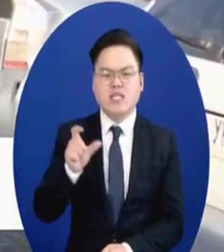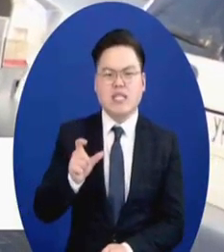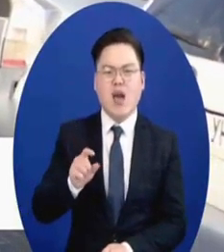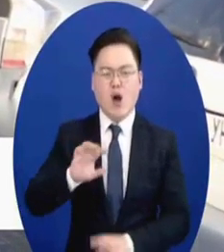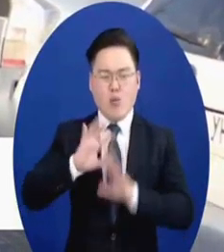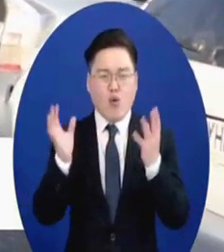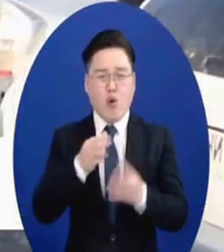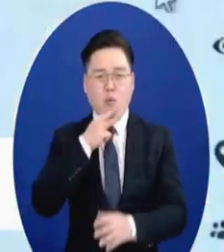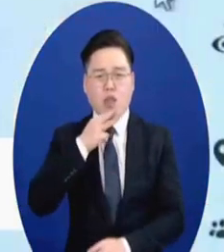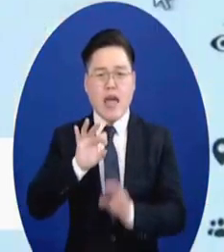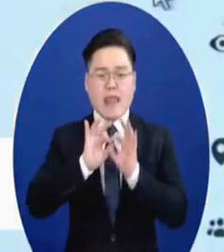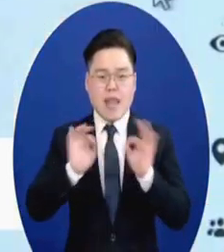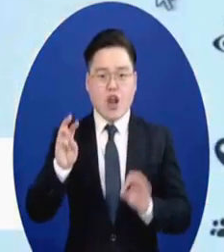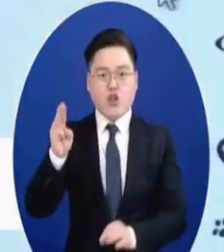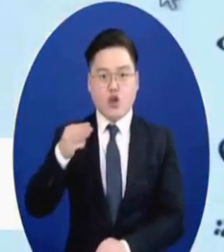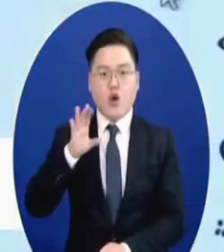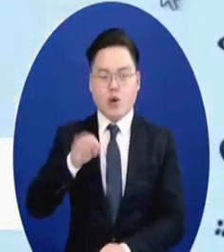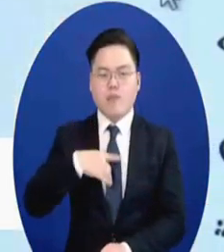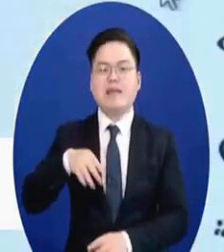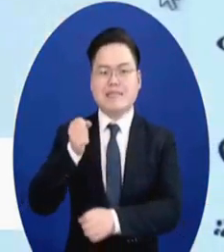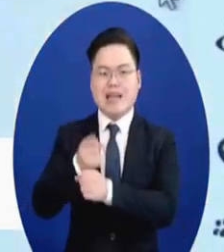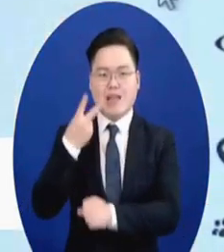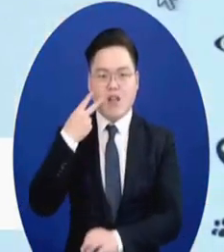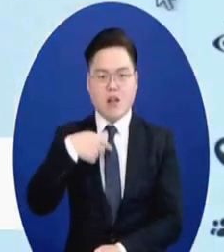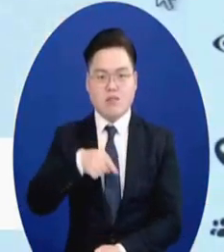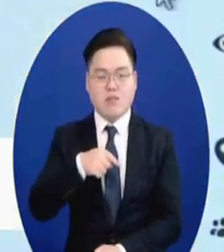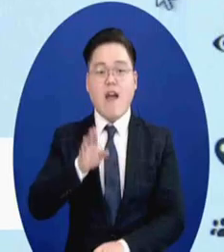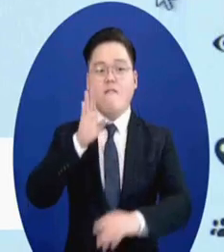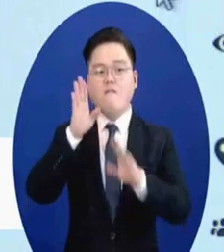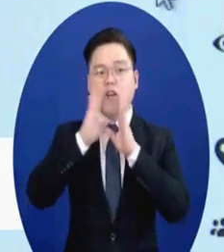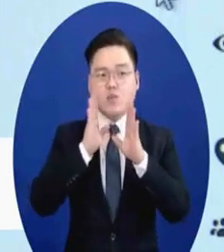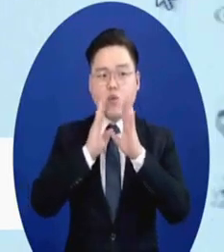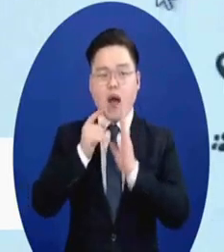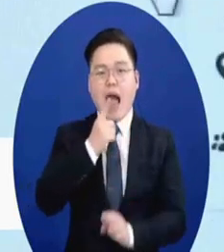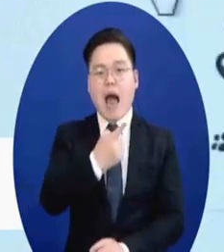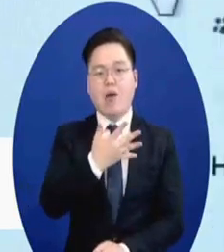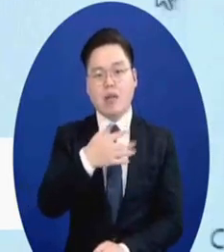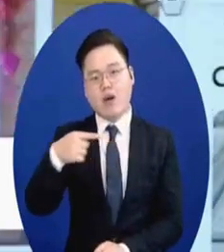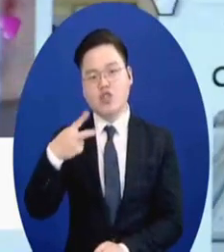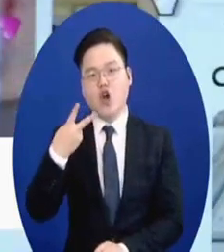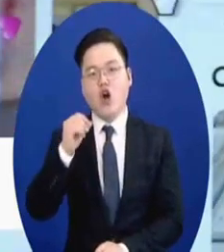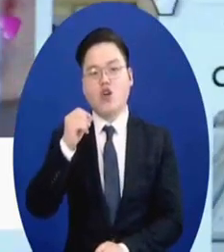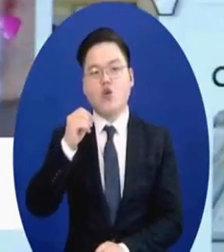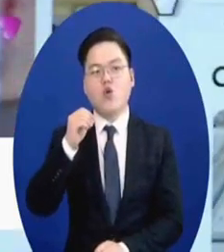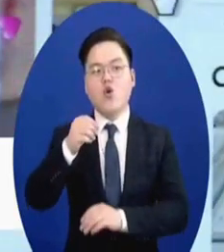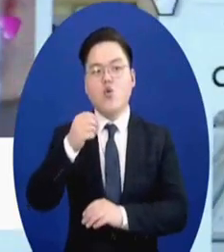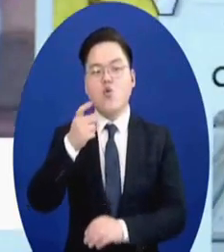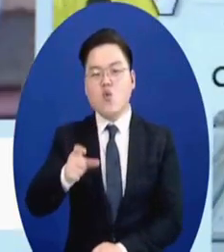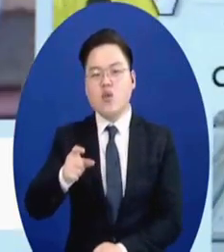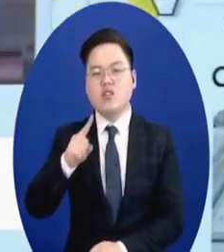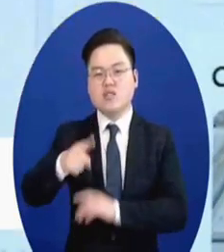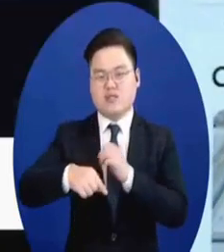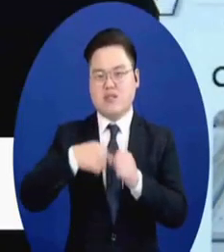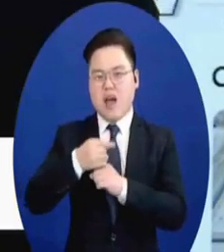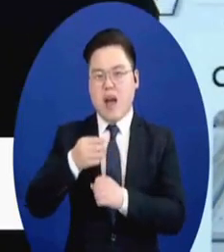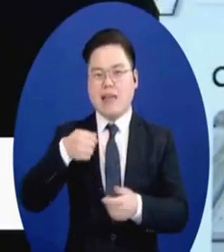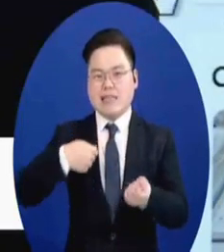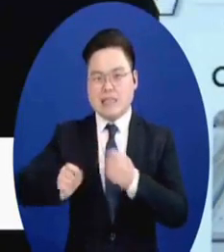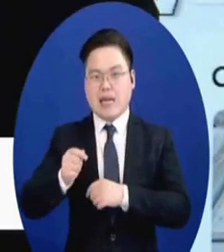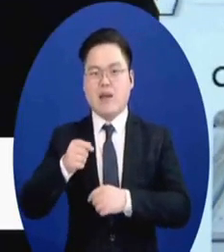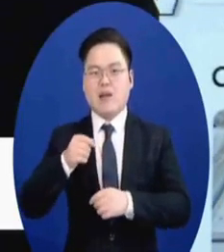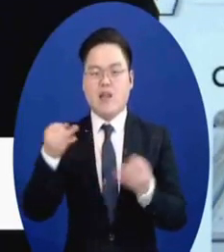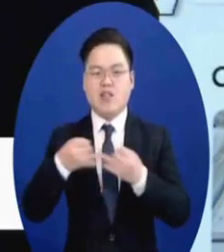байвал захиалчтай ш. Судлаагаар Facebook хэрэглэгч 15-аас 20 хүний нэгэн жилд багадаа нэг удаа онлайнаар бараа борлуулж эсвэл худалдан